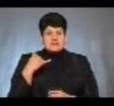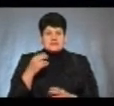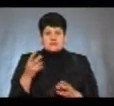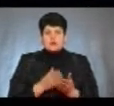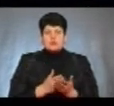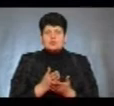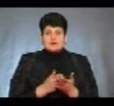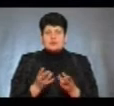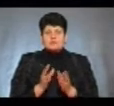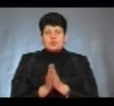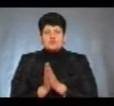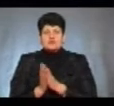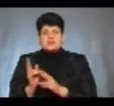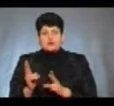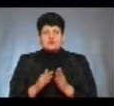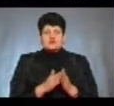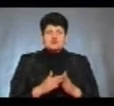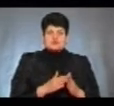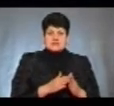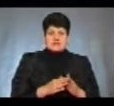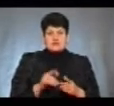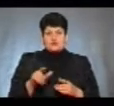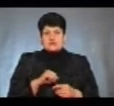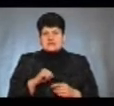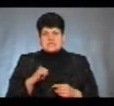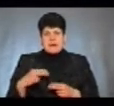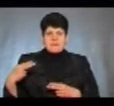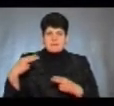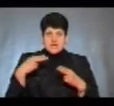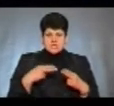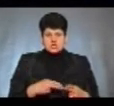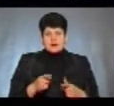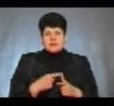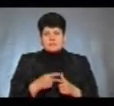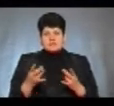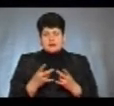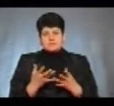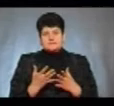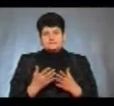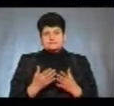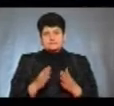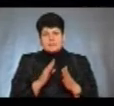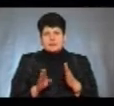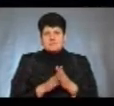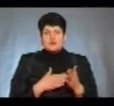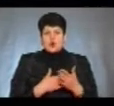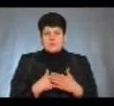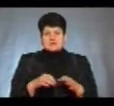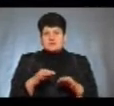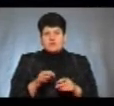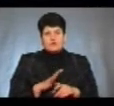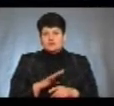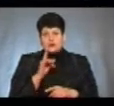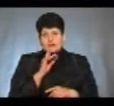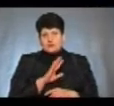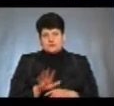було обслуговувати, треба було просити або сусідів, або люди самі приїжджали, або треба було підлаштовуватись під громадський транспорт, щоб було